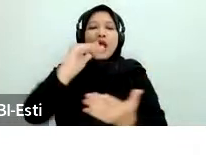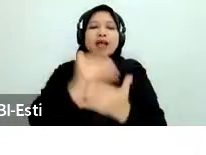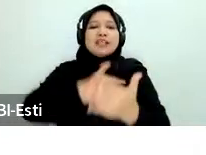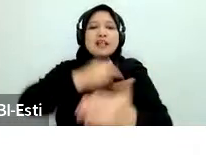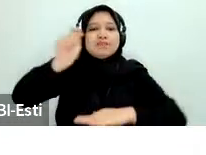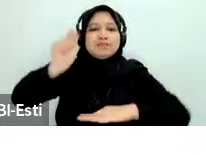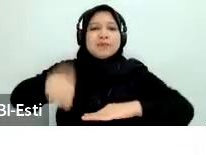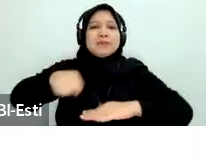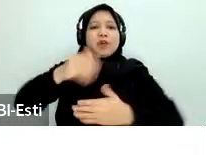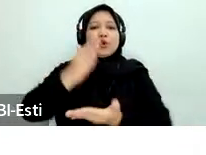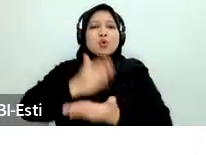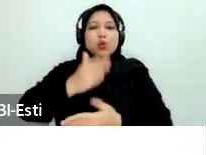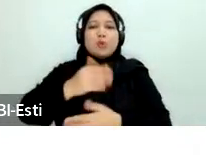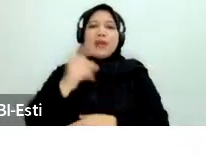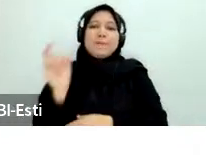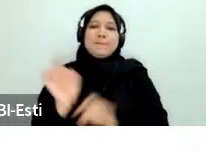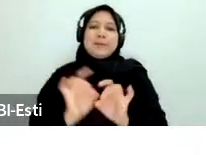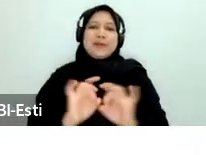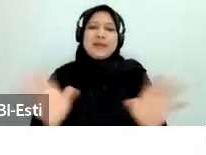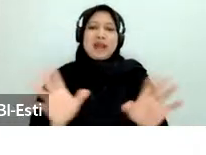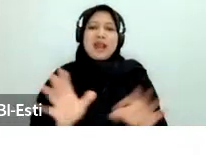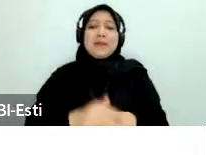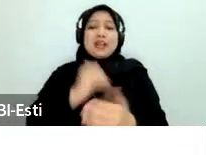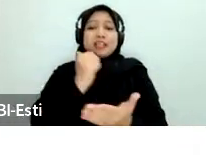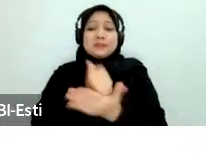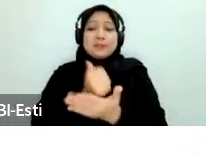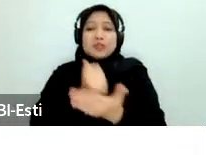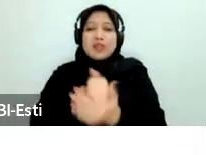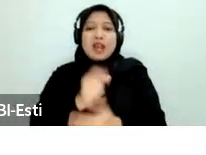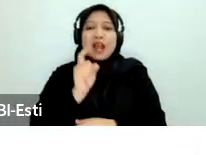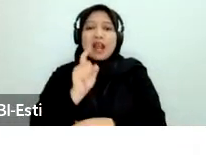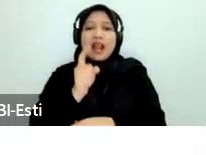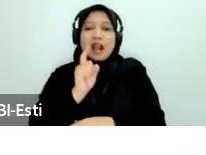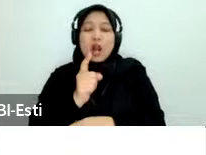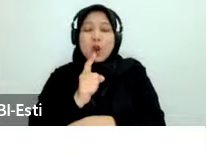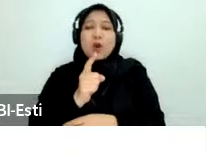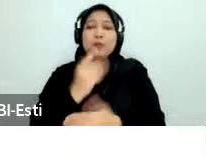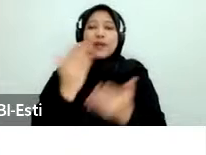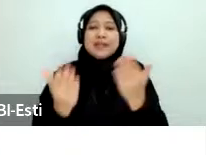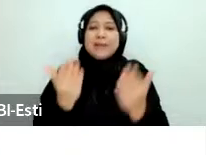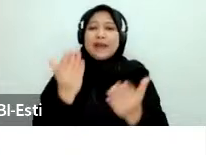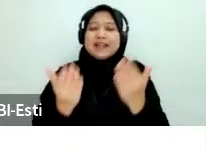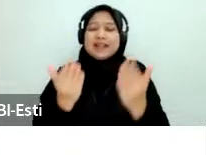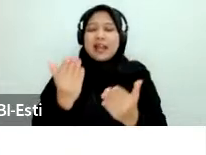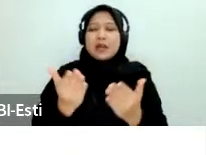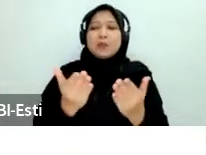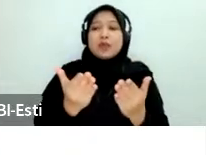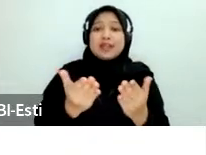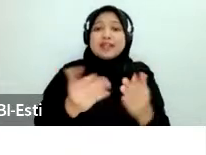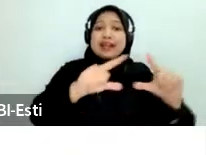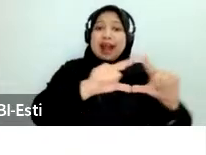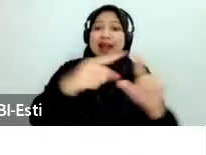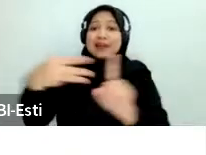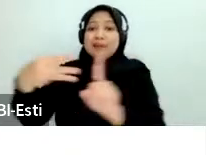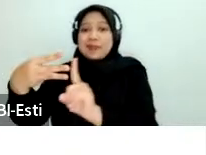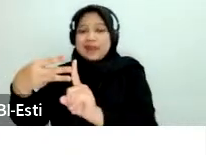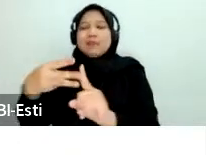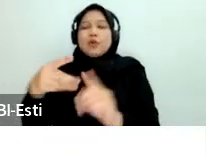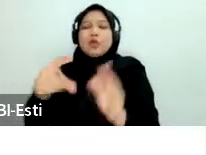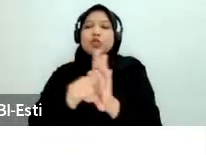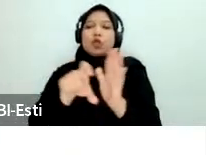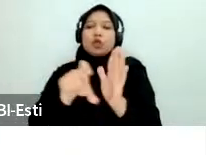dan intensitas Syiah itu lebih besar di pada daripada intensitas B misalnya CB itu melakukan karena